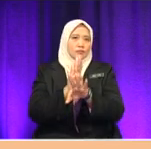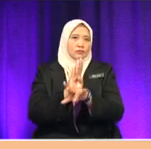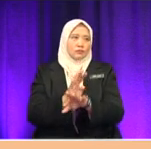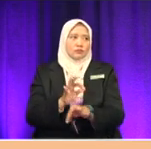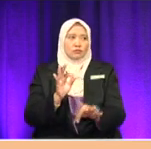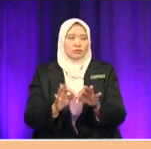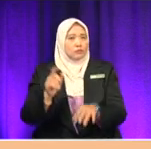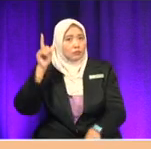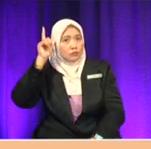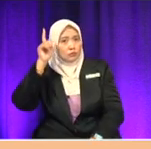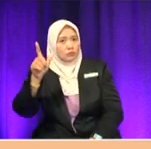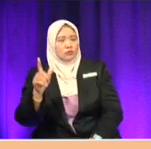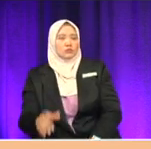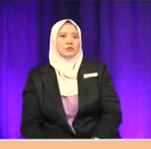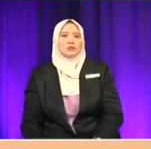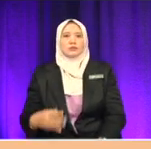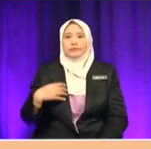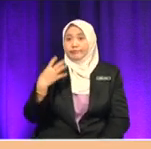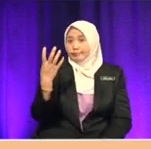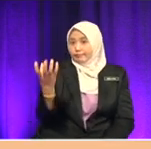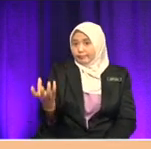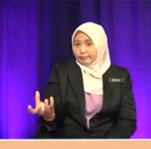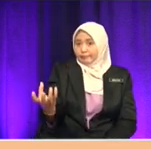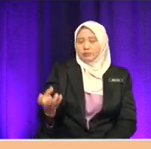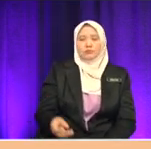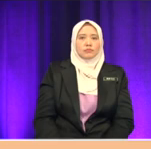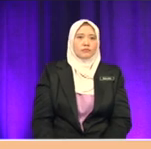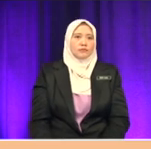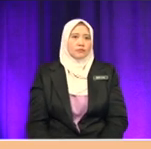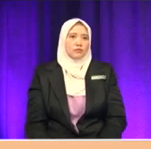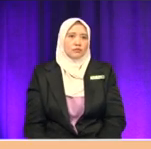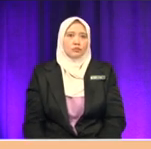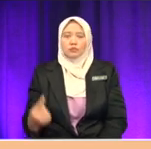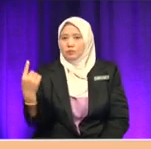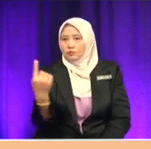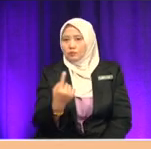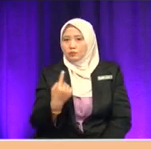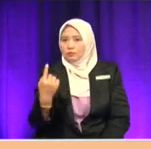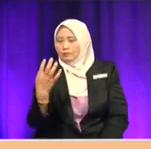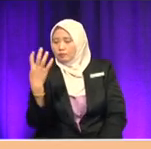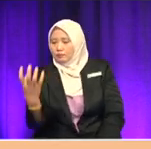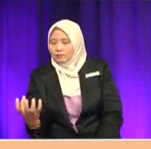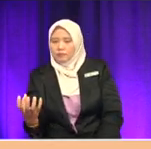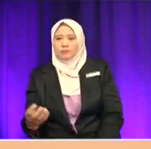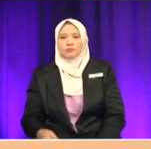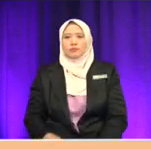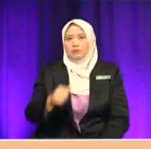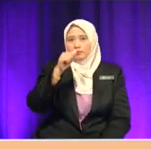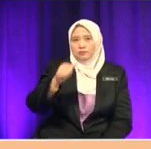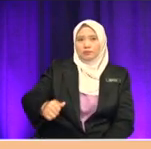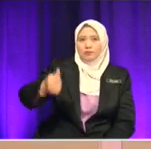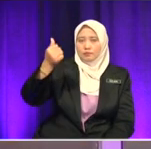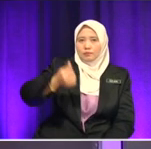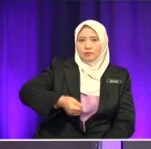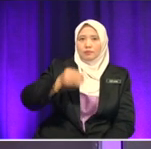tinggi dan cakera antibiotik yang berkepekatan rendah. Maksud cakera ini, ini adalah satu cakera yang telah kita celupkan di